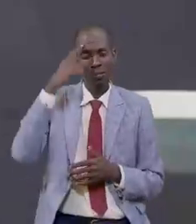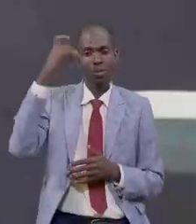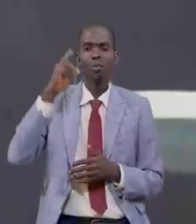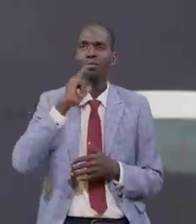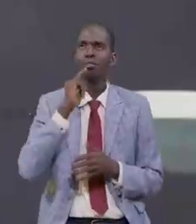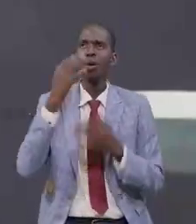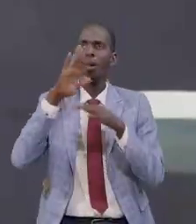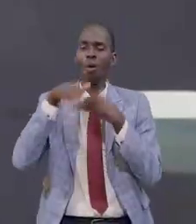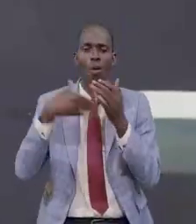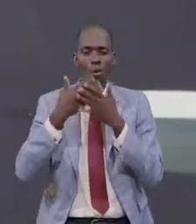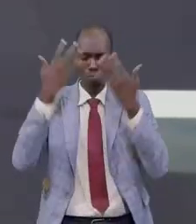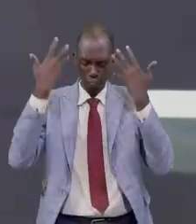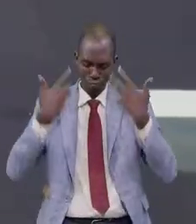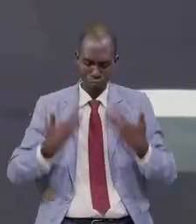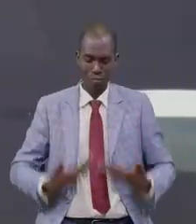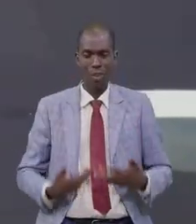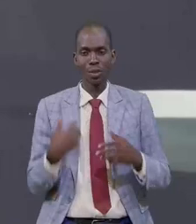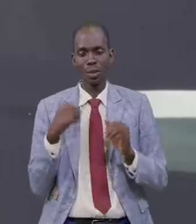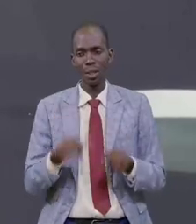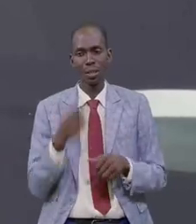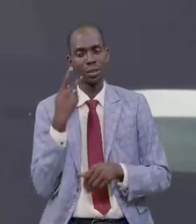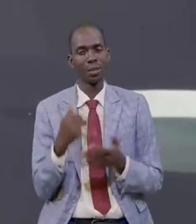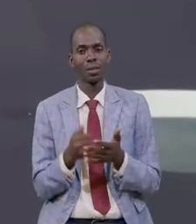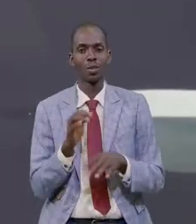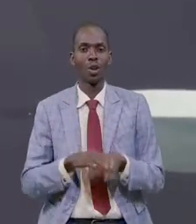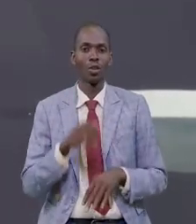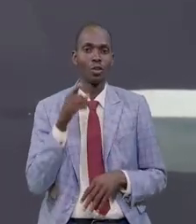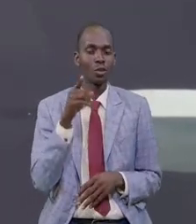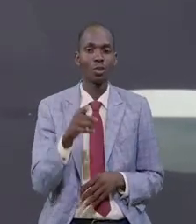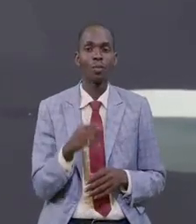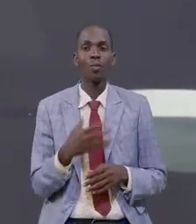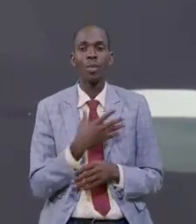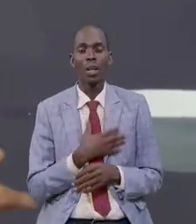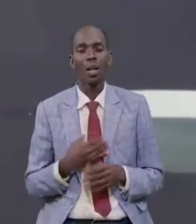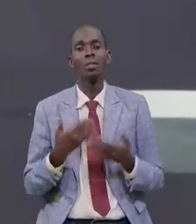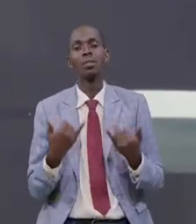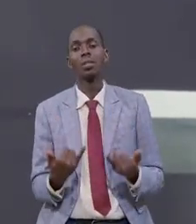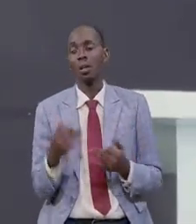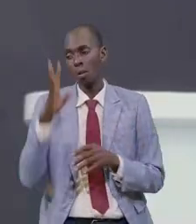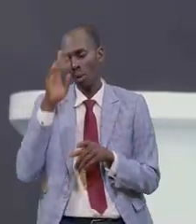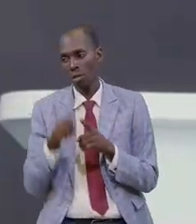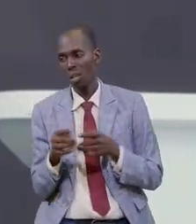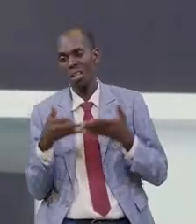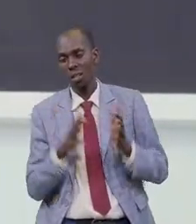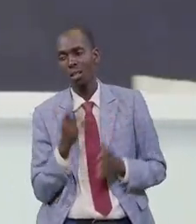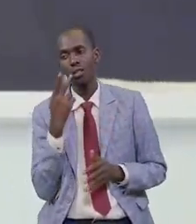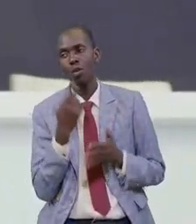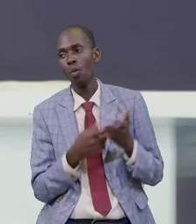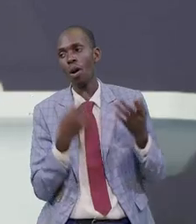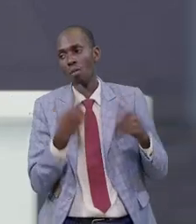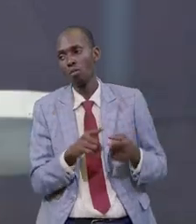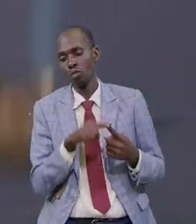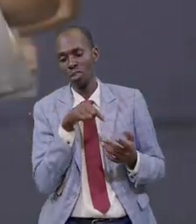de toi tuons le rêveur et voyons ce que deviendront ses rêves arrivé